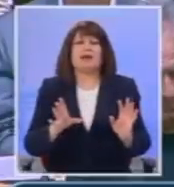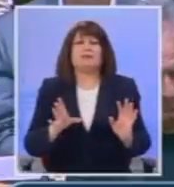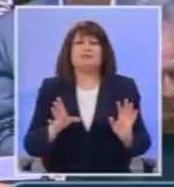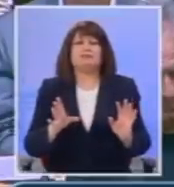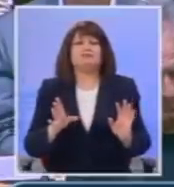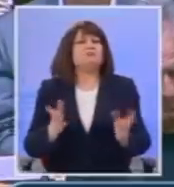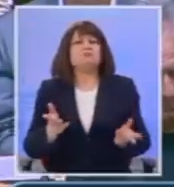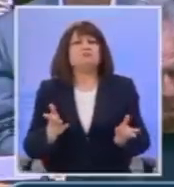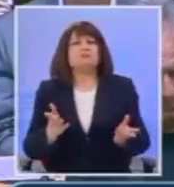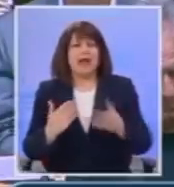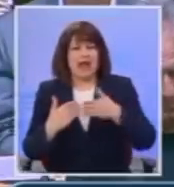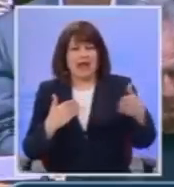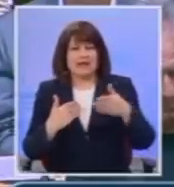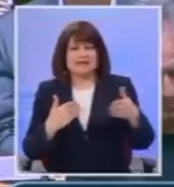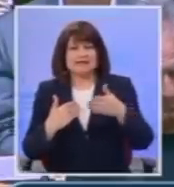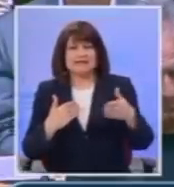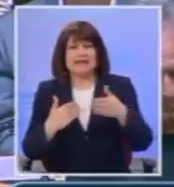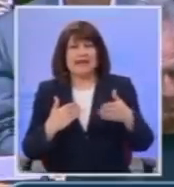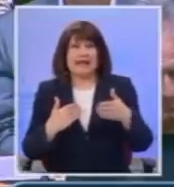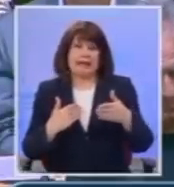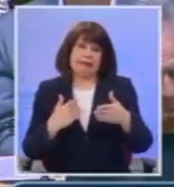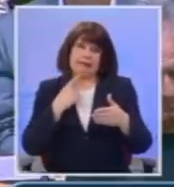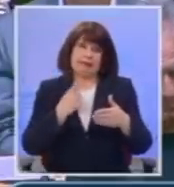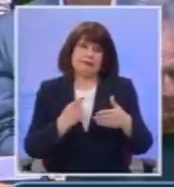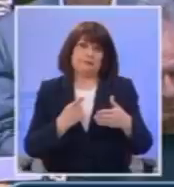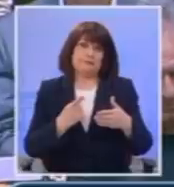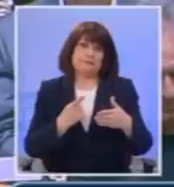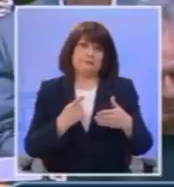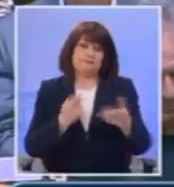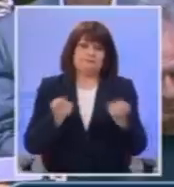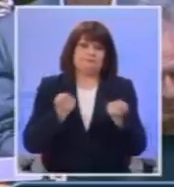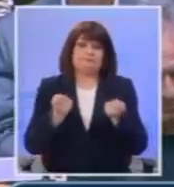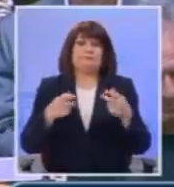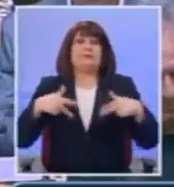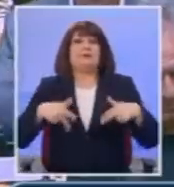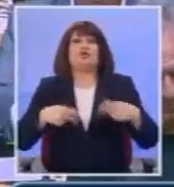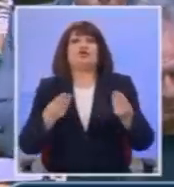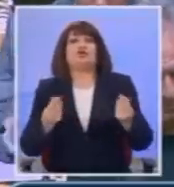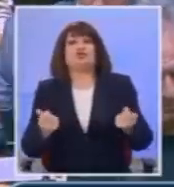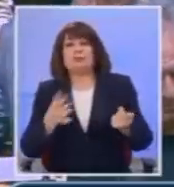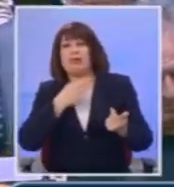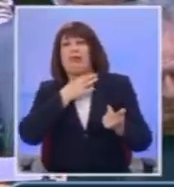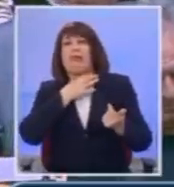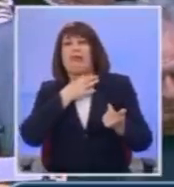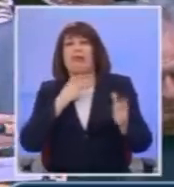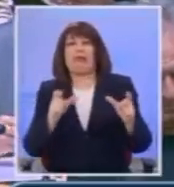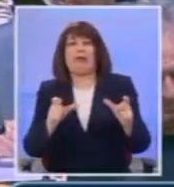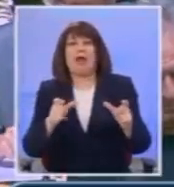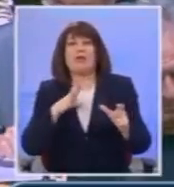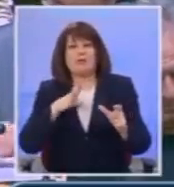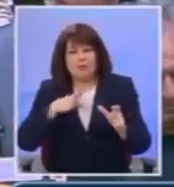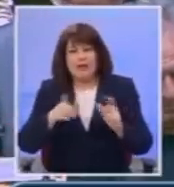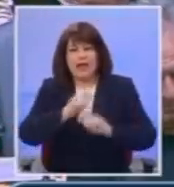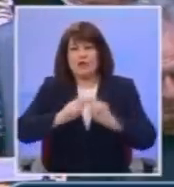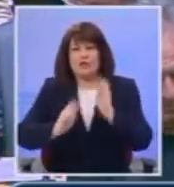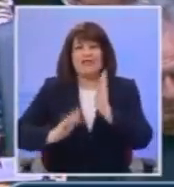μια αριστερή, θέλει να λέγεται, ιδεολειπτική διακυβέρνηση που δημιουργεί ένα ασφιχτικό πλαίσιο για τους δημιουργικούς ανθρώπους. Δεν